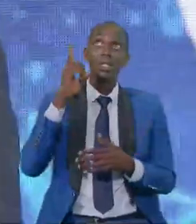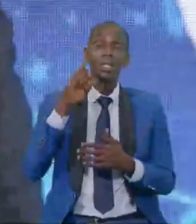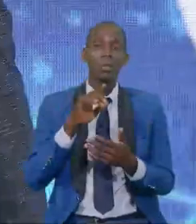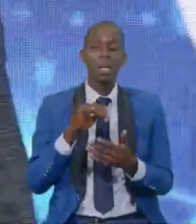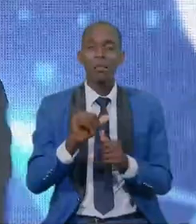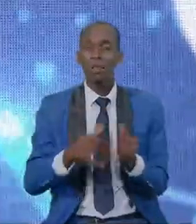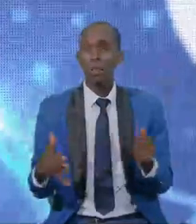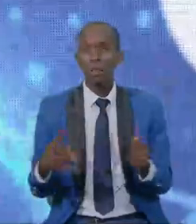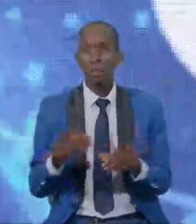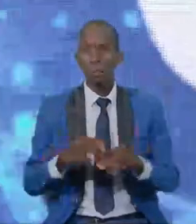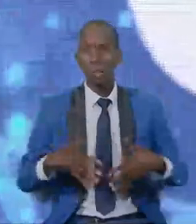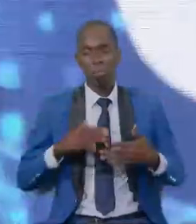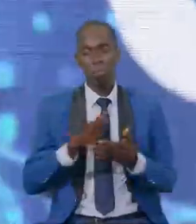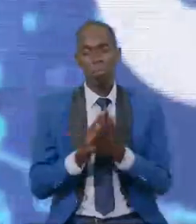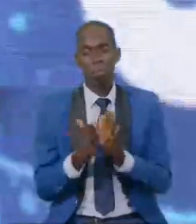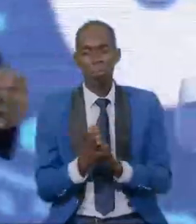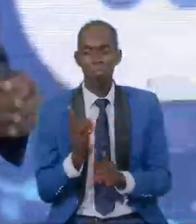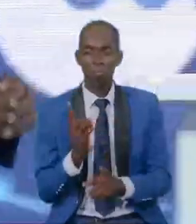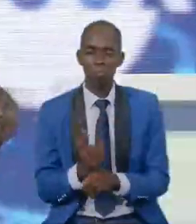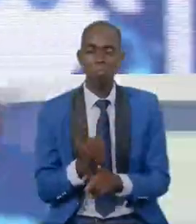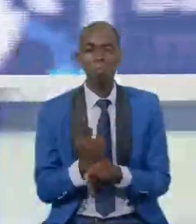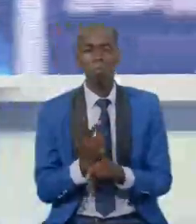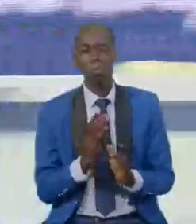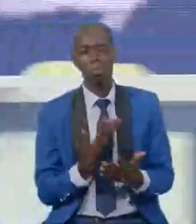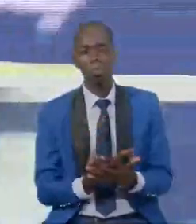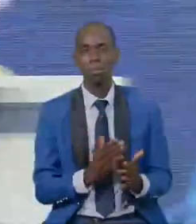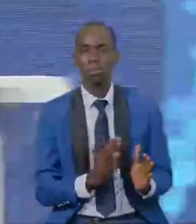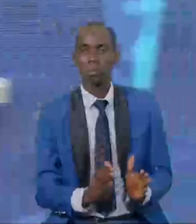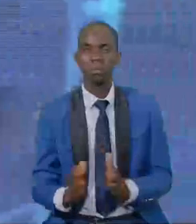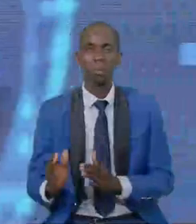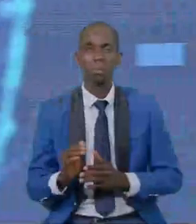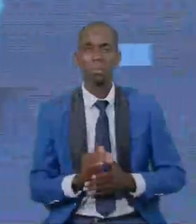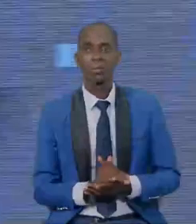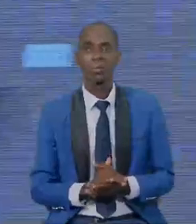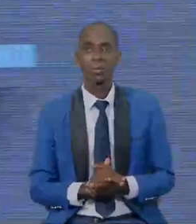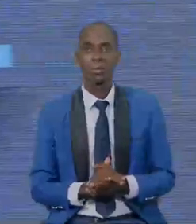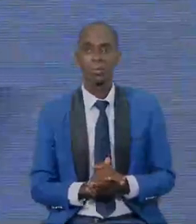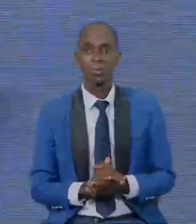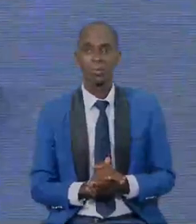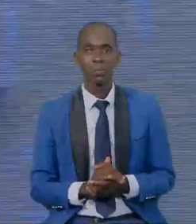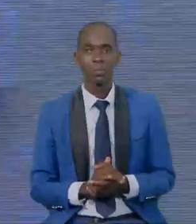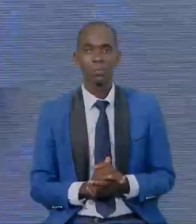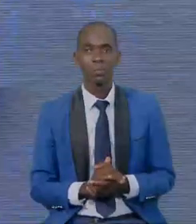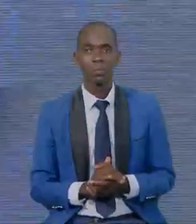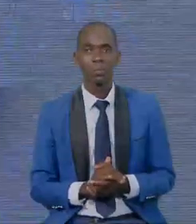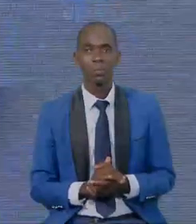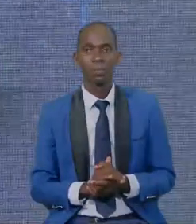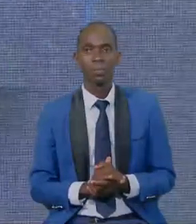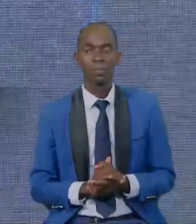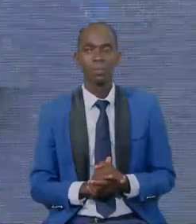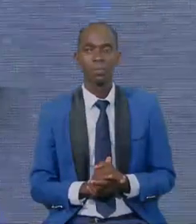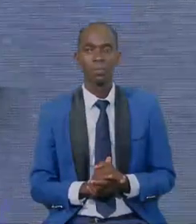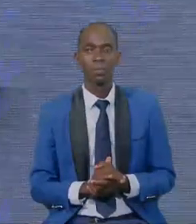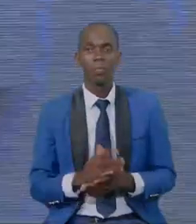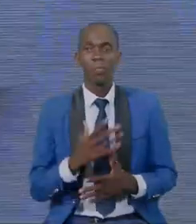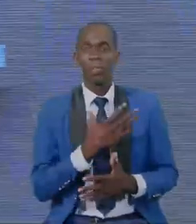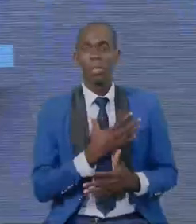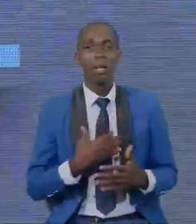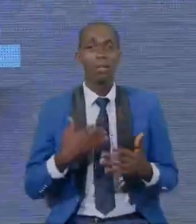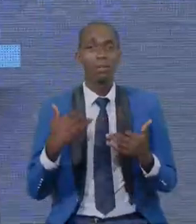orderly. Votre vie est ordonnée de jour en jour, de semaine en semaine. Vos paroles, votre caractère, tout est bien